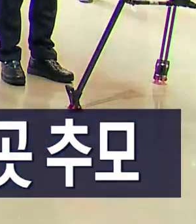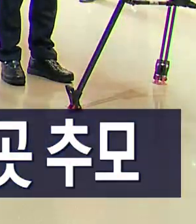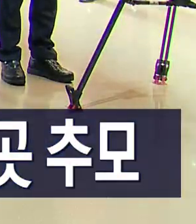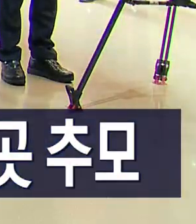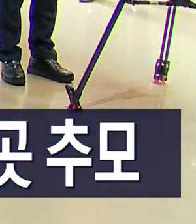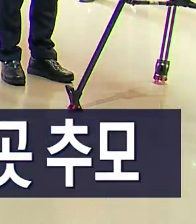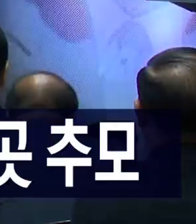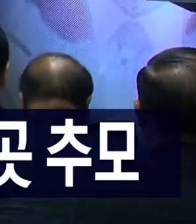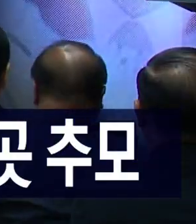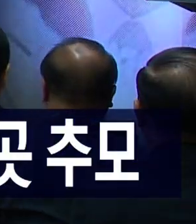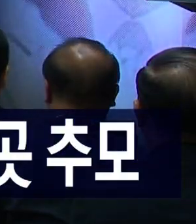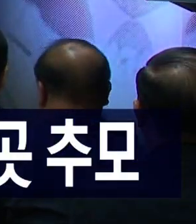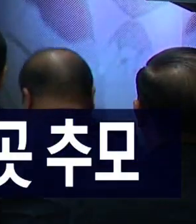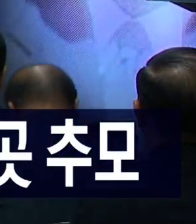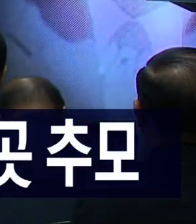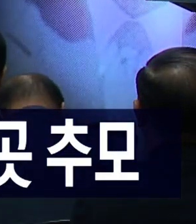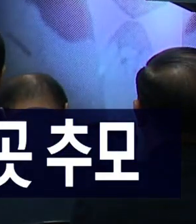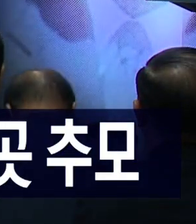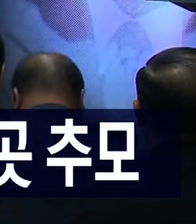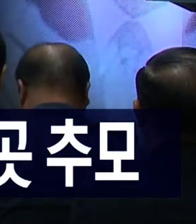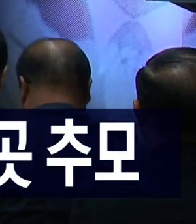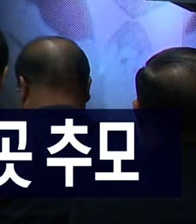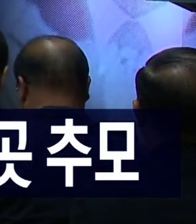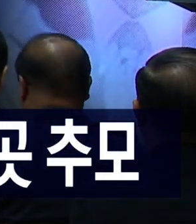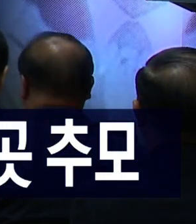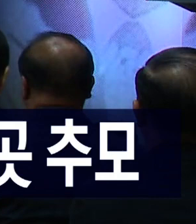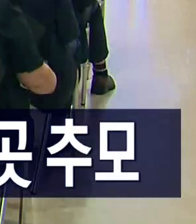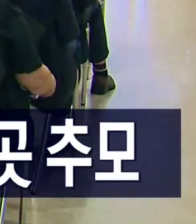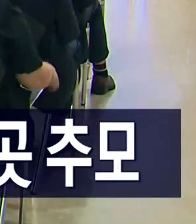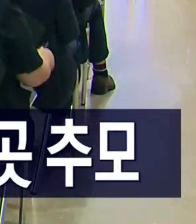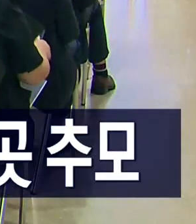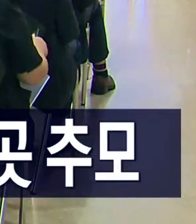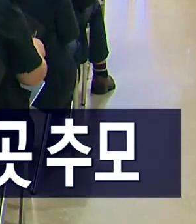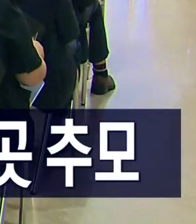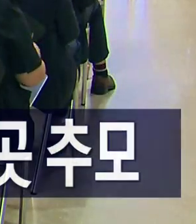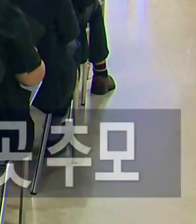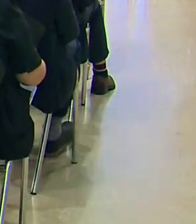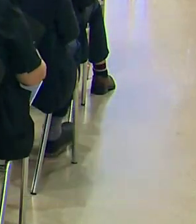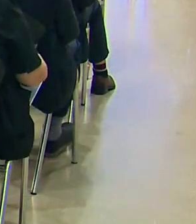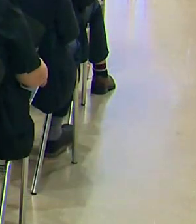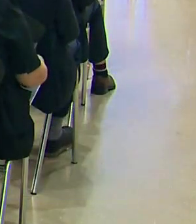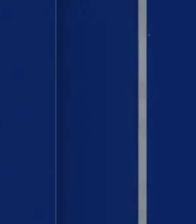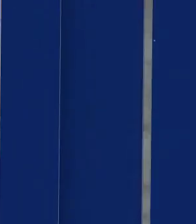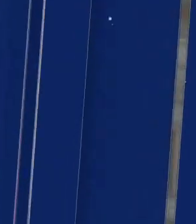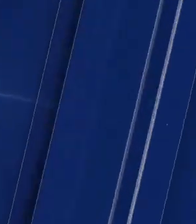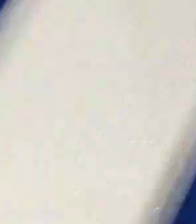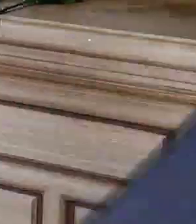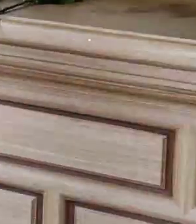김대중 전 대통령이 우리 곁을 떠난 지 14년이 흘렀습니다. 오늘 광주 전남 곳곳에서는 추모식이 열렸습니다.